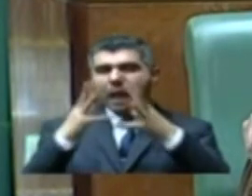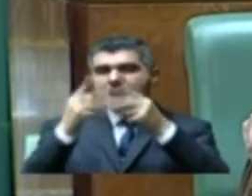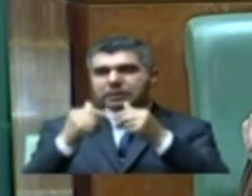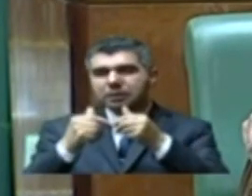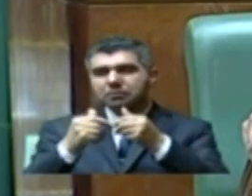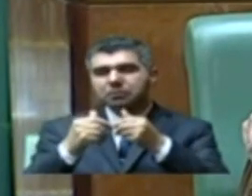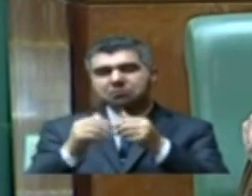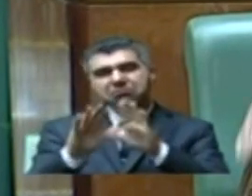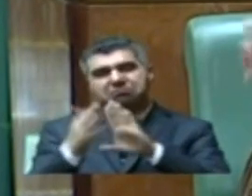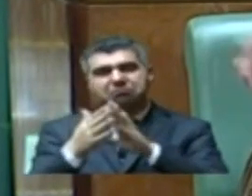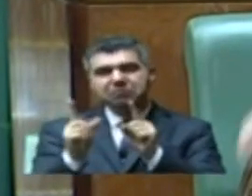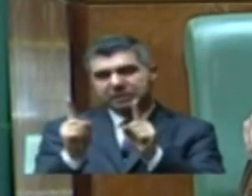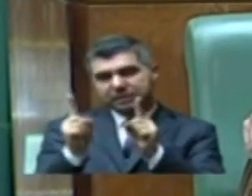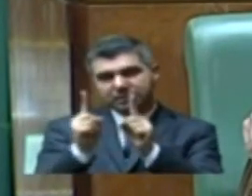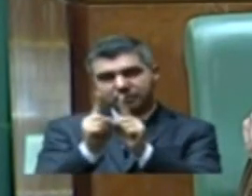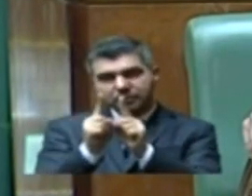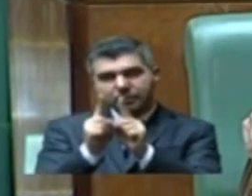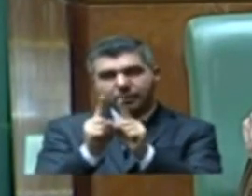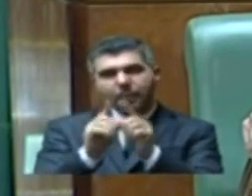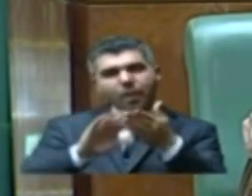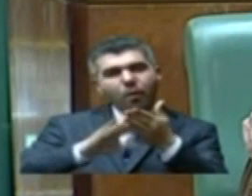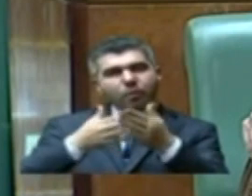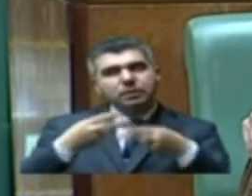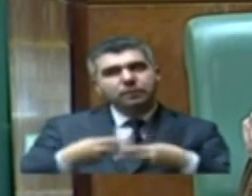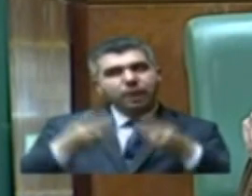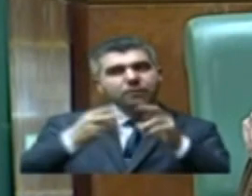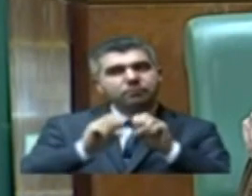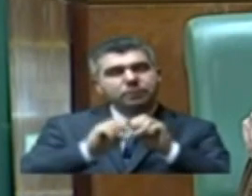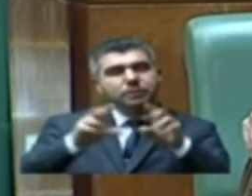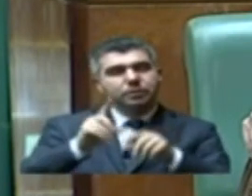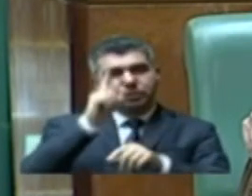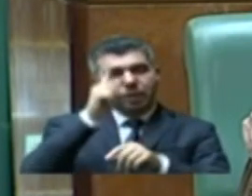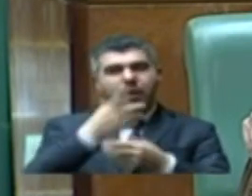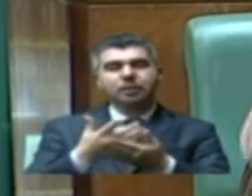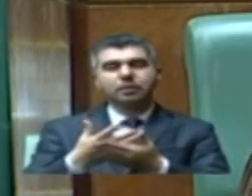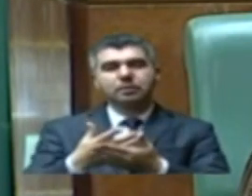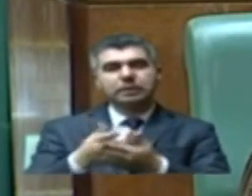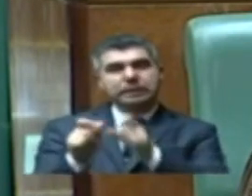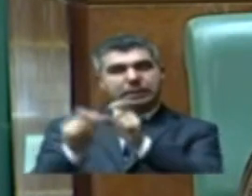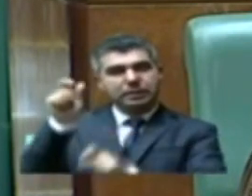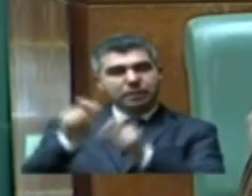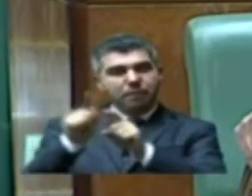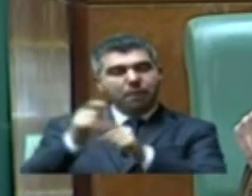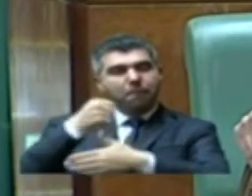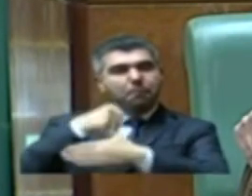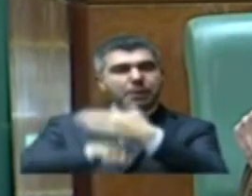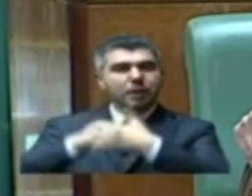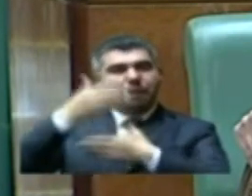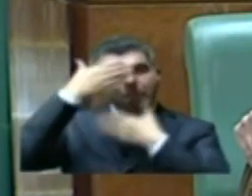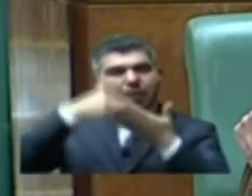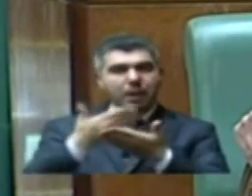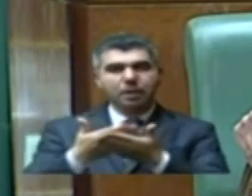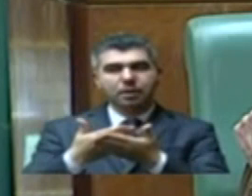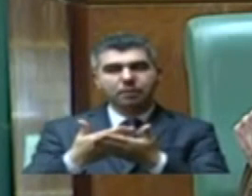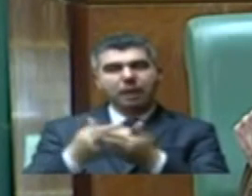واحد الفئة فقط صغيرة، دير واحد الحملة وتسويو الوضعية ديالهم. وهاد الناس من حقهم على أنهم خلقوا هنا في بلادنا، ولا لاحظتوا في